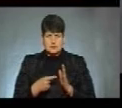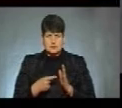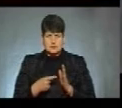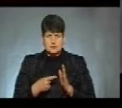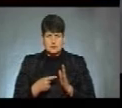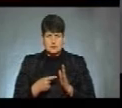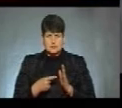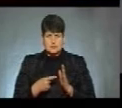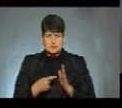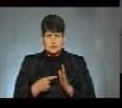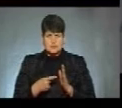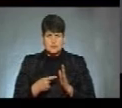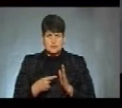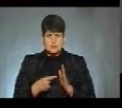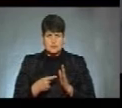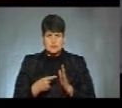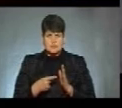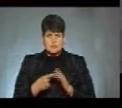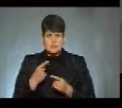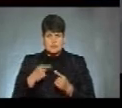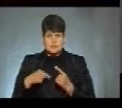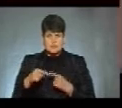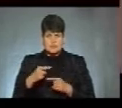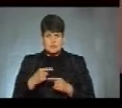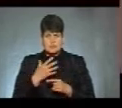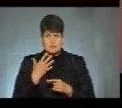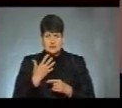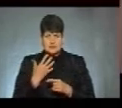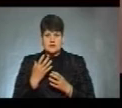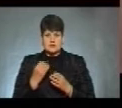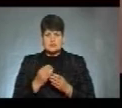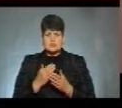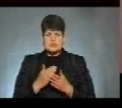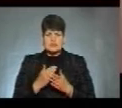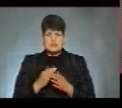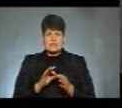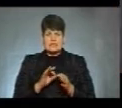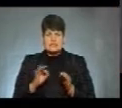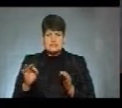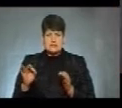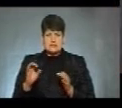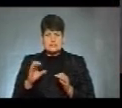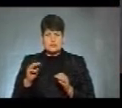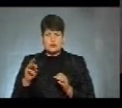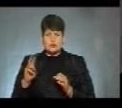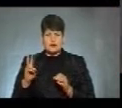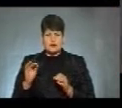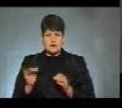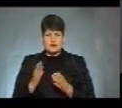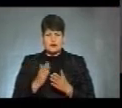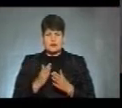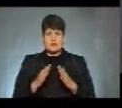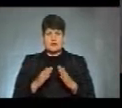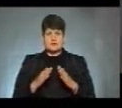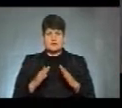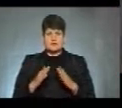на рециркуляцію теплоносія всередині будинку. Ну і ще є так звані транзитні стояки, трубопроводи, які йдуть через помешкання,